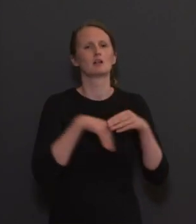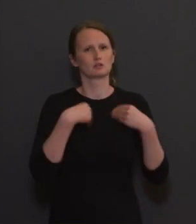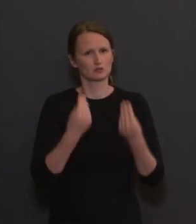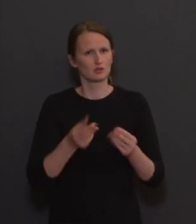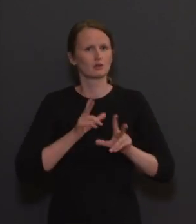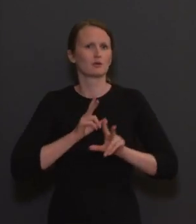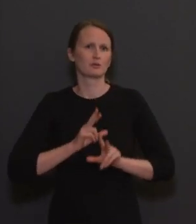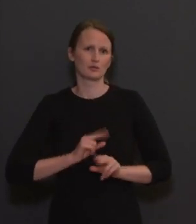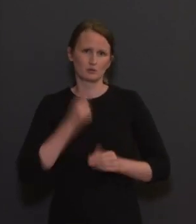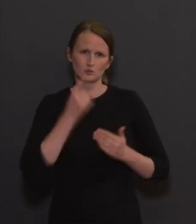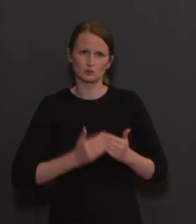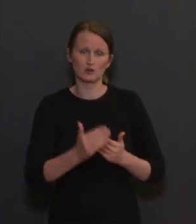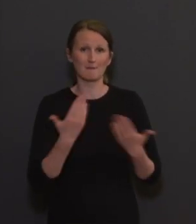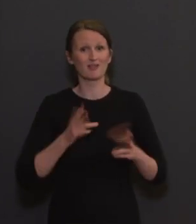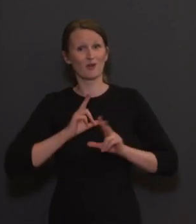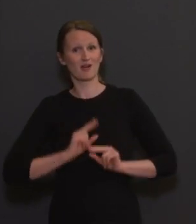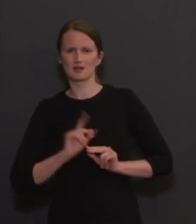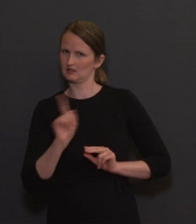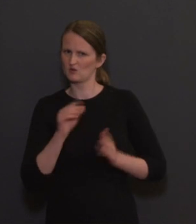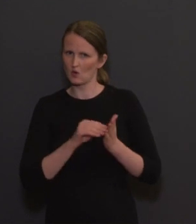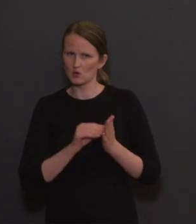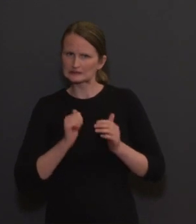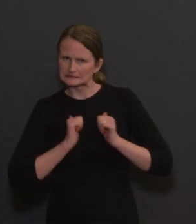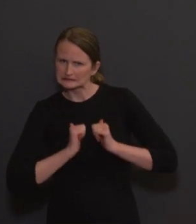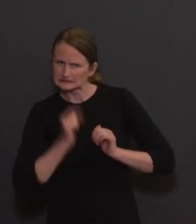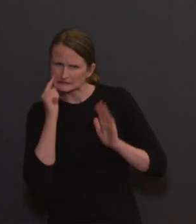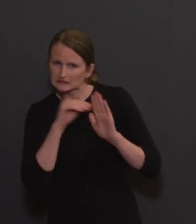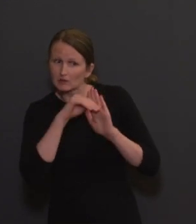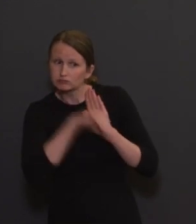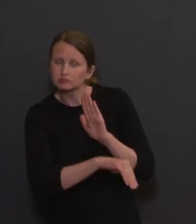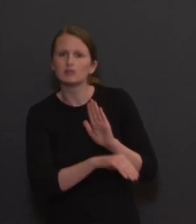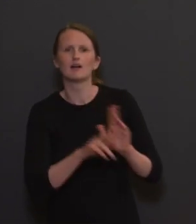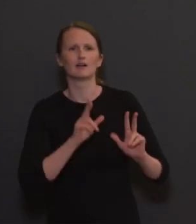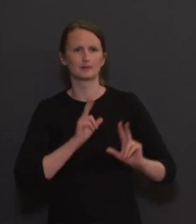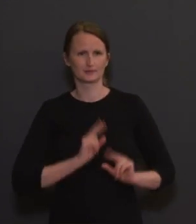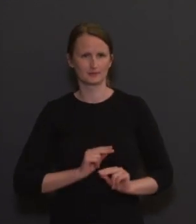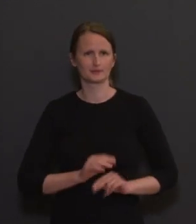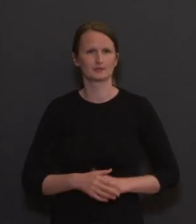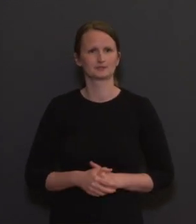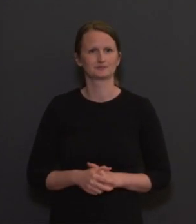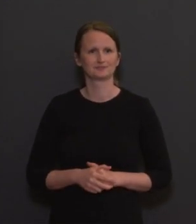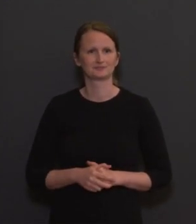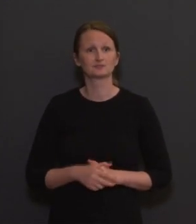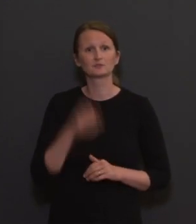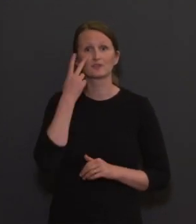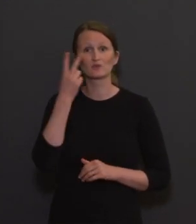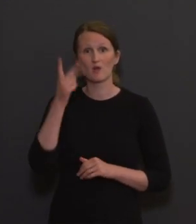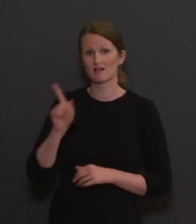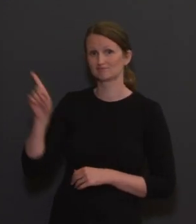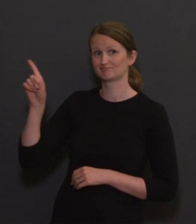dangereuses. On a cette tendance que vous avez vue sur la courbe dans toutes les strates